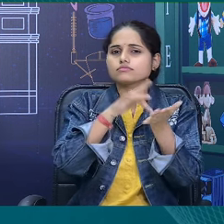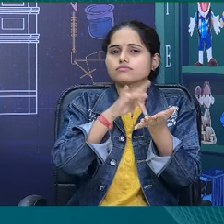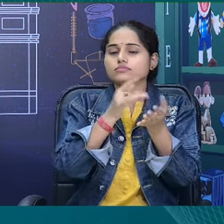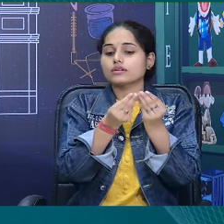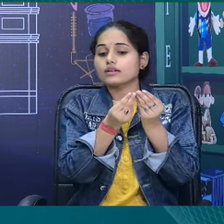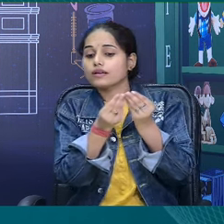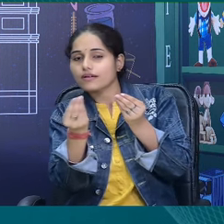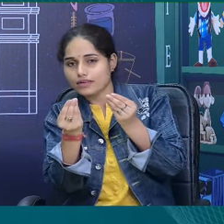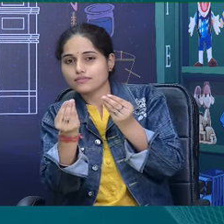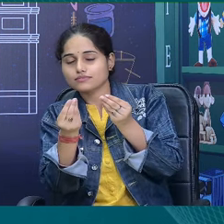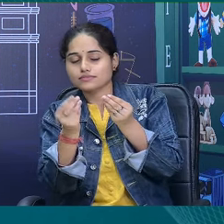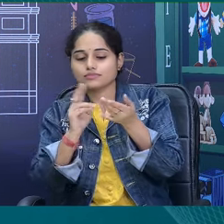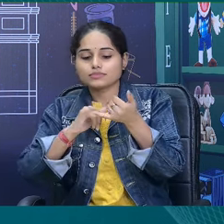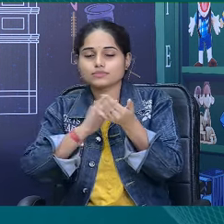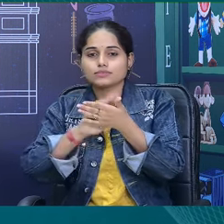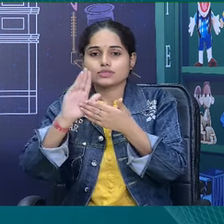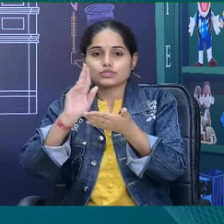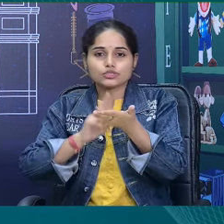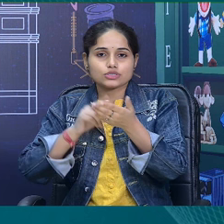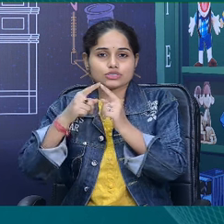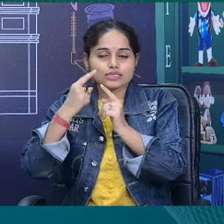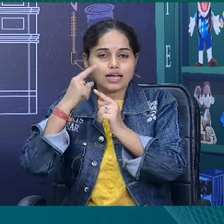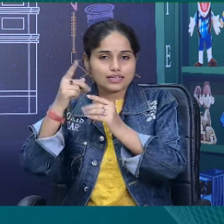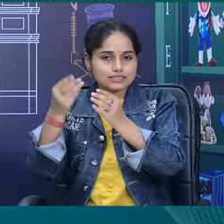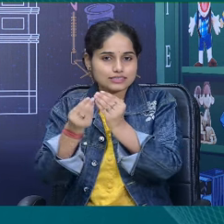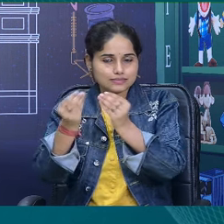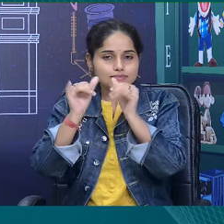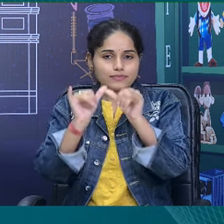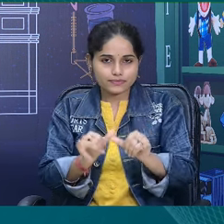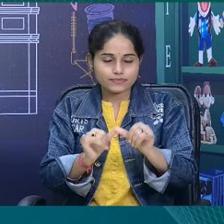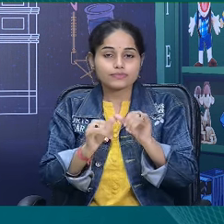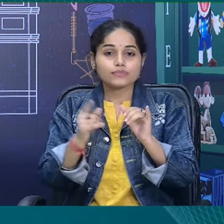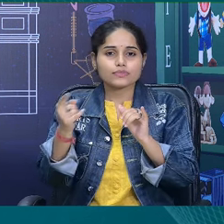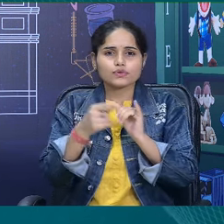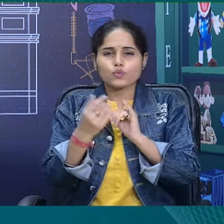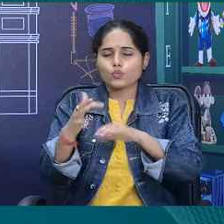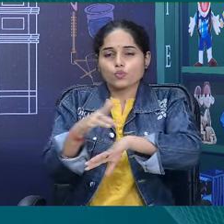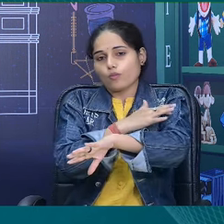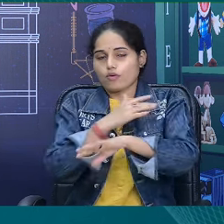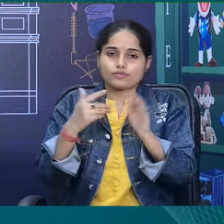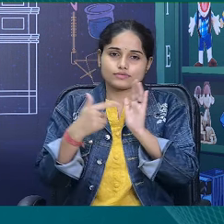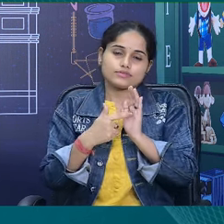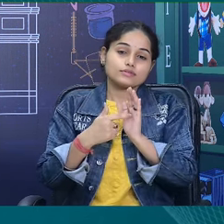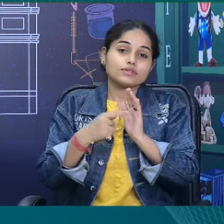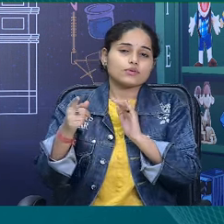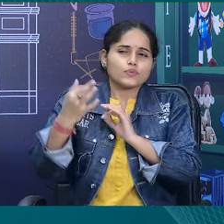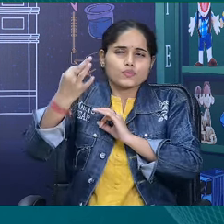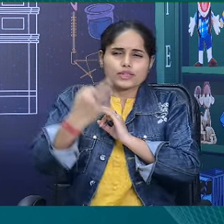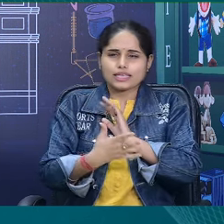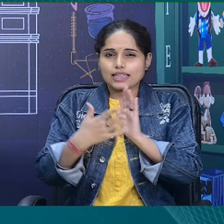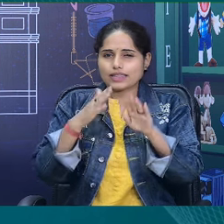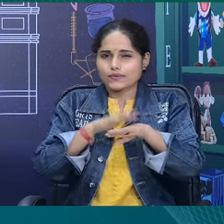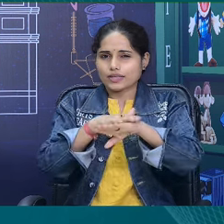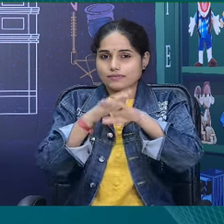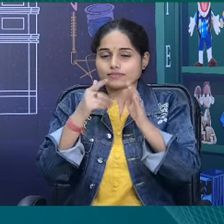शांति निकितन के उस प्रवासी से बहुत इंस्पायर्ड थे तो वहां पर सर उन्होंने एक नया एक्सपेरिमेंट किया उन्होंने क्या किया एक